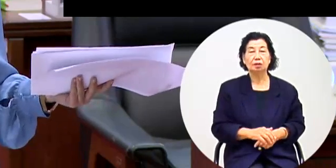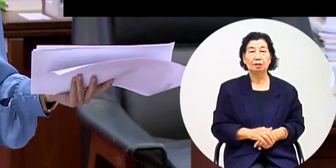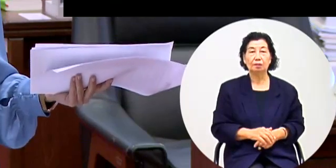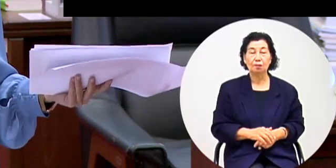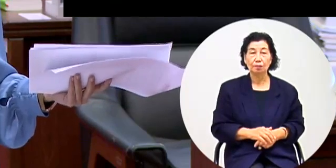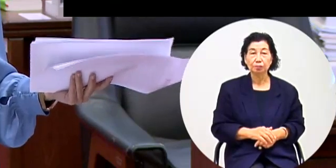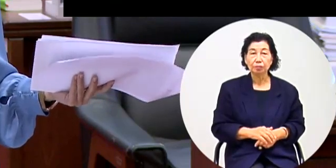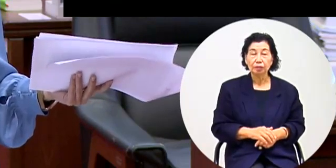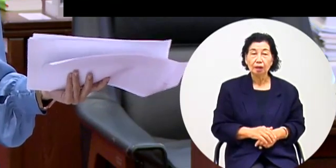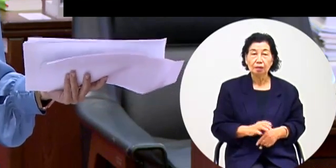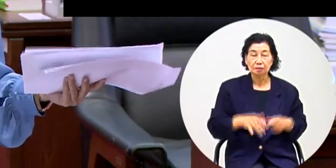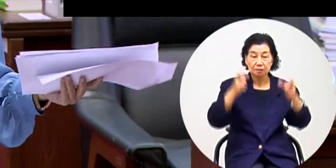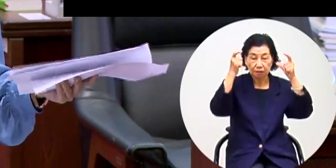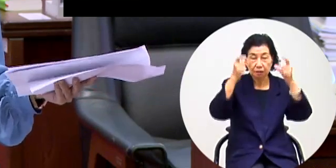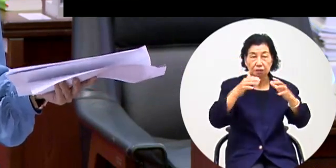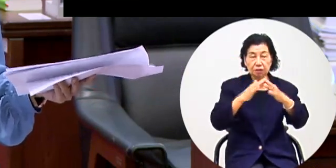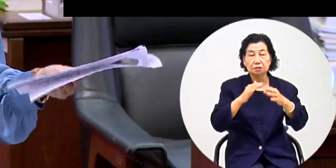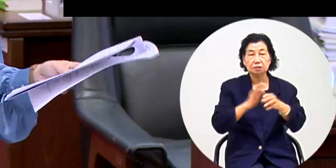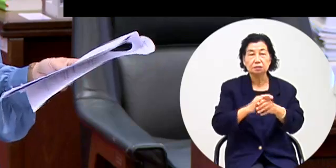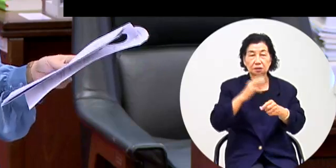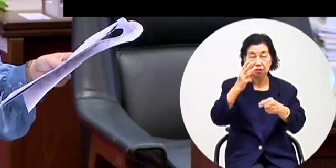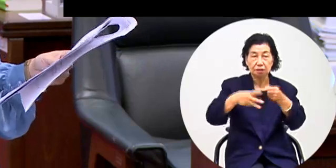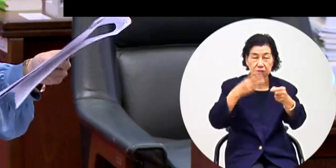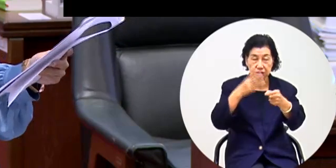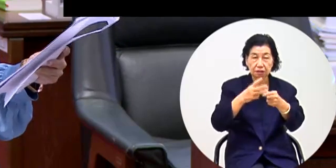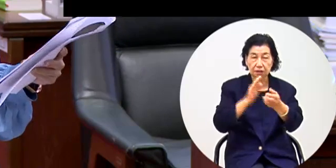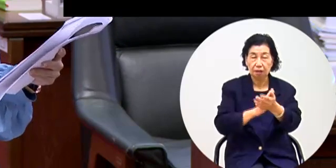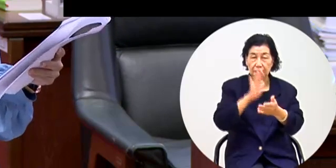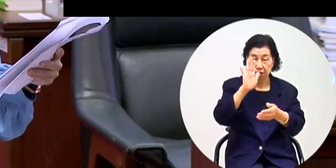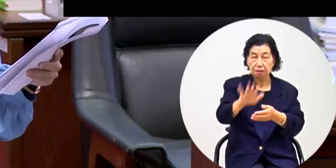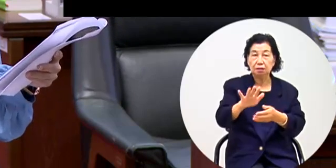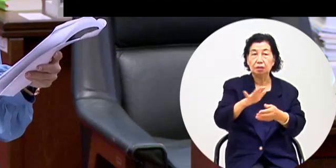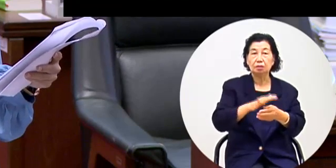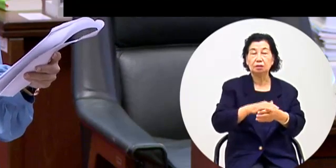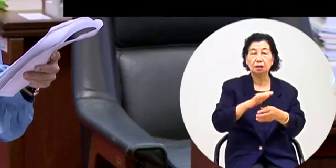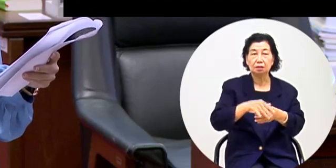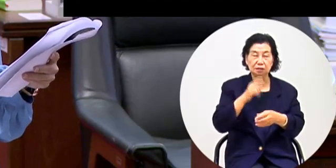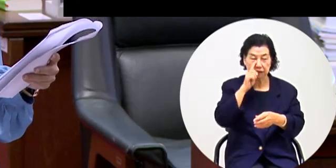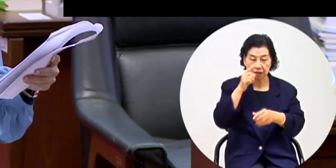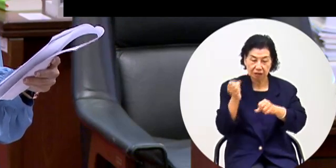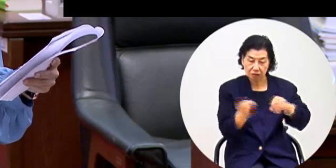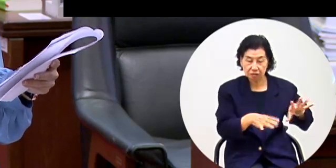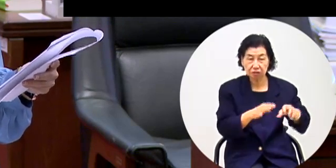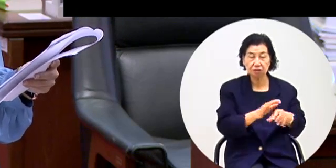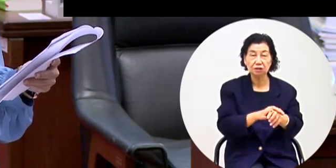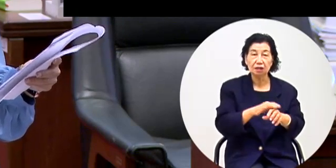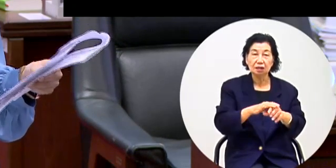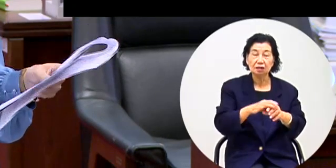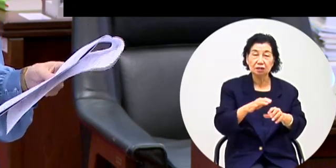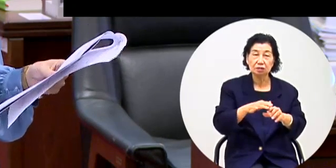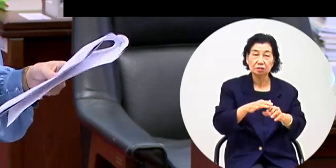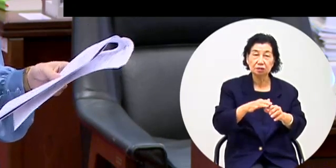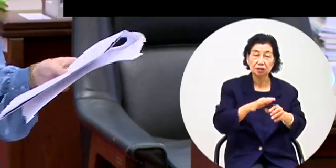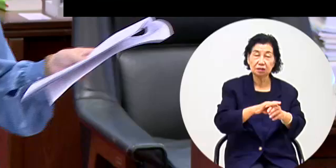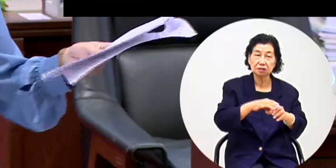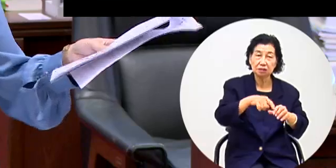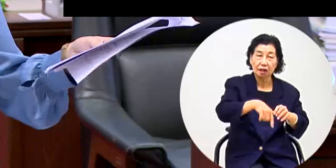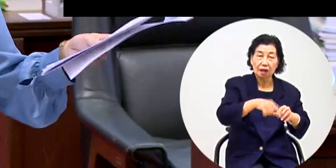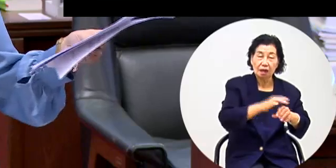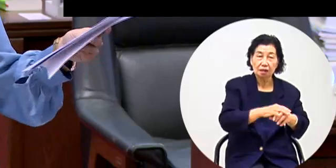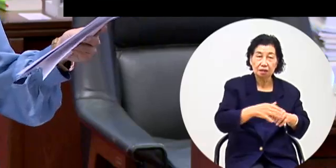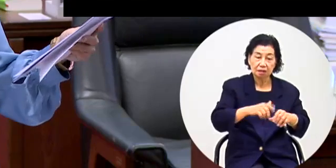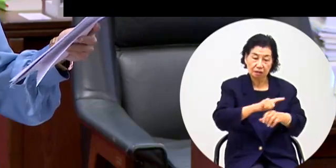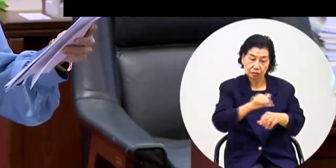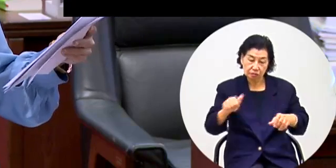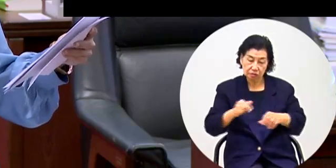整个就要爆满了，没有地方可以再掩埋了，剩下大概是41万立方公尺的掩埋量。那这个状况看起